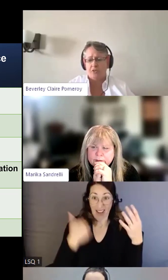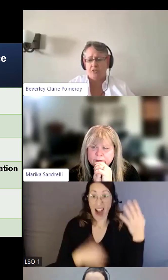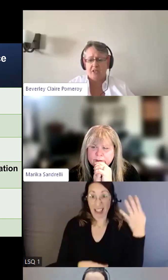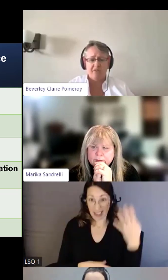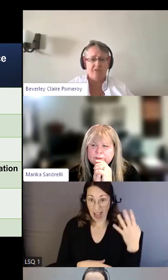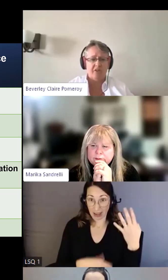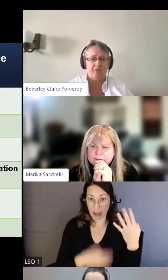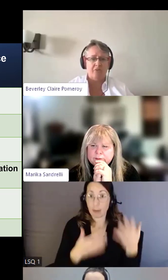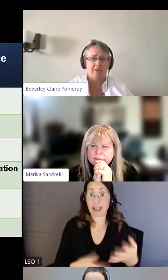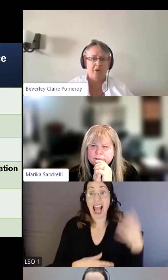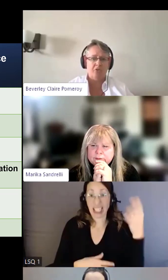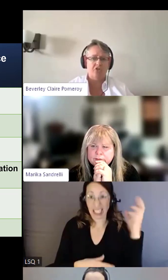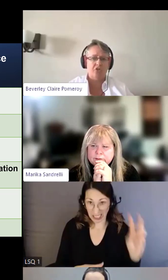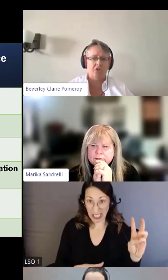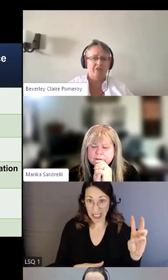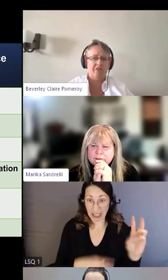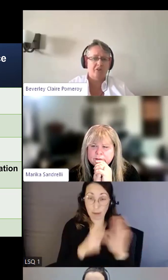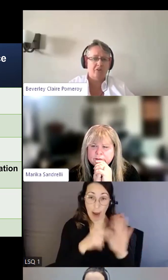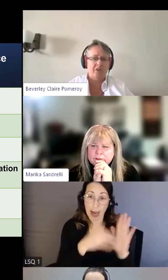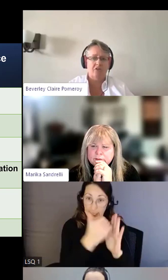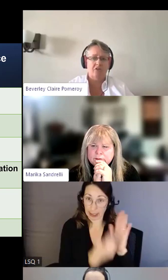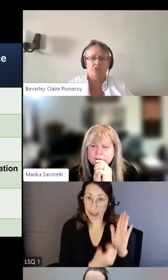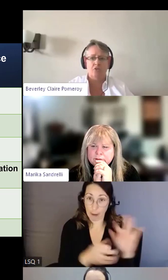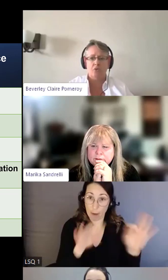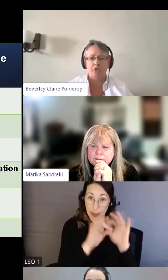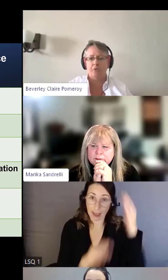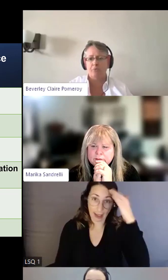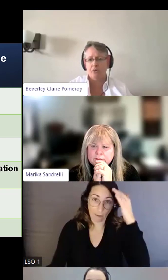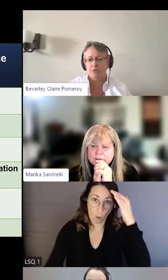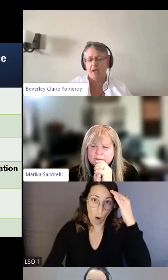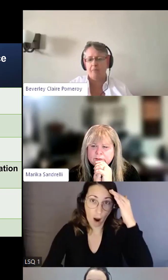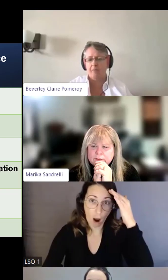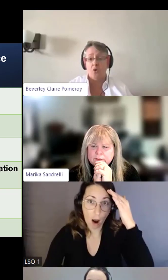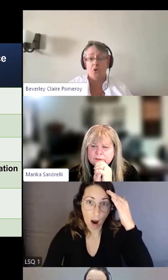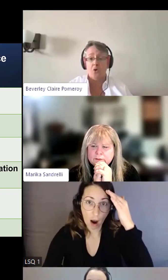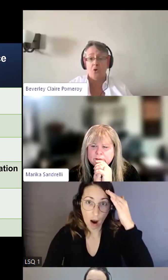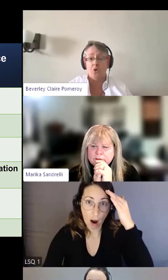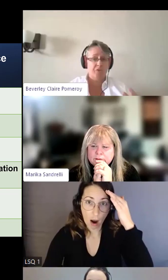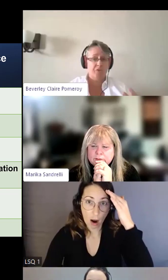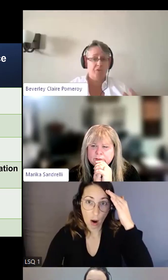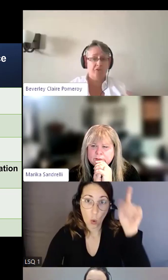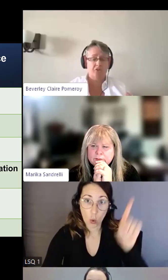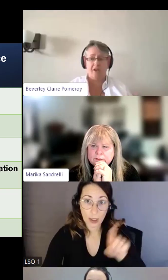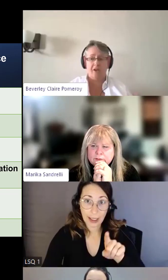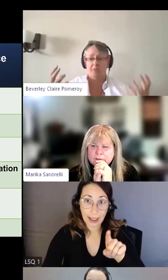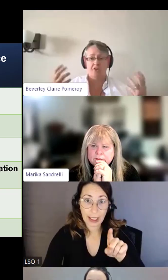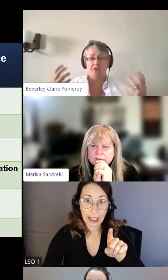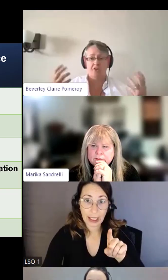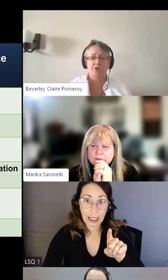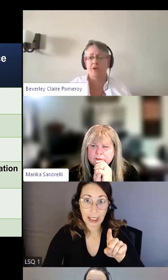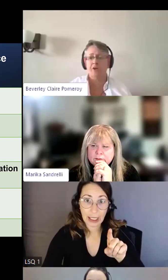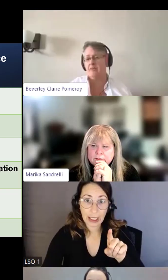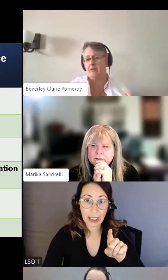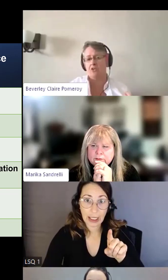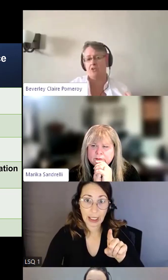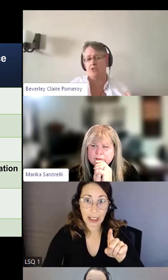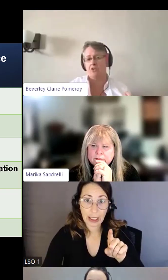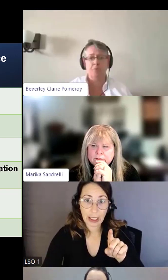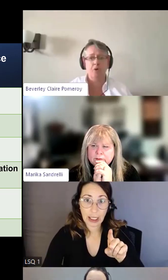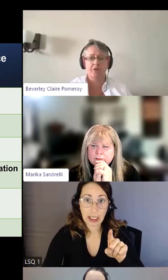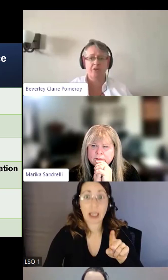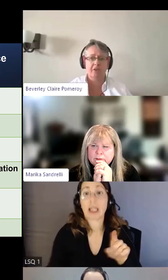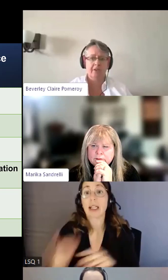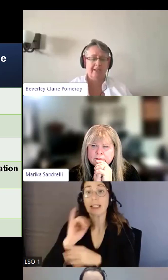faut tenir compte de ces éléments pour votre programme, votre service. Il s'agit ici